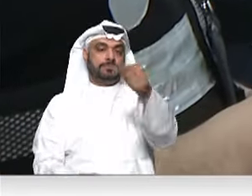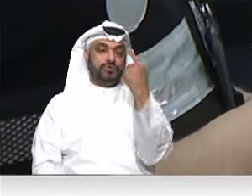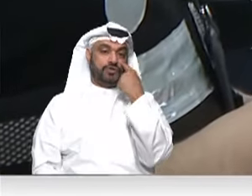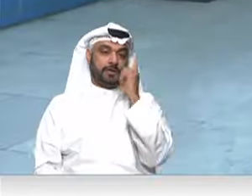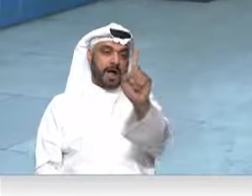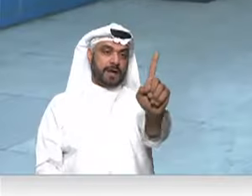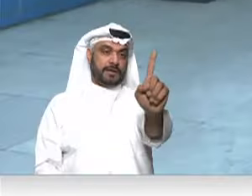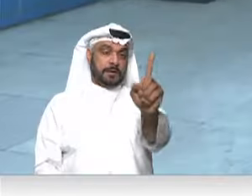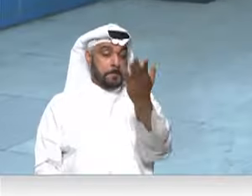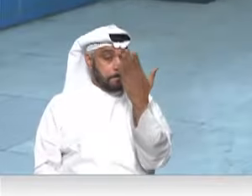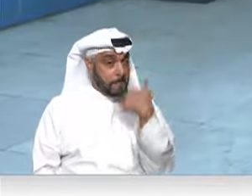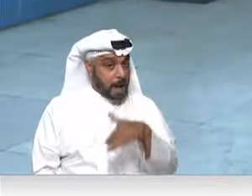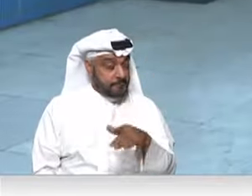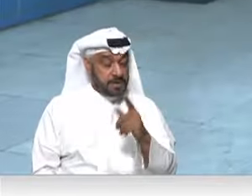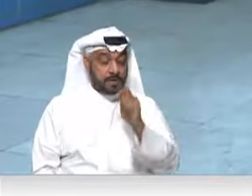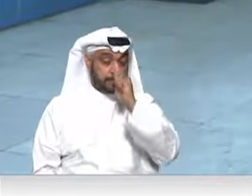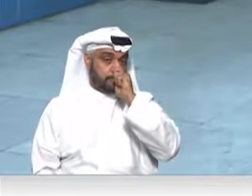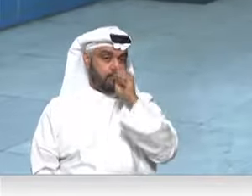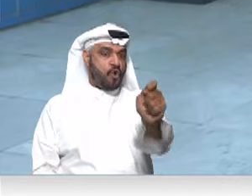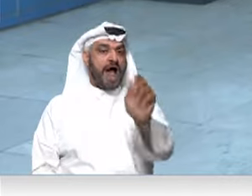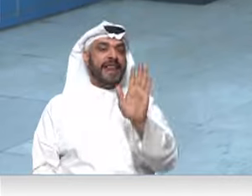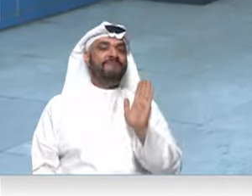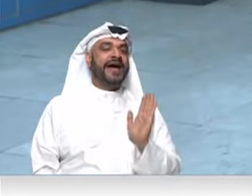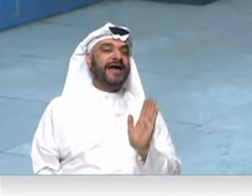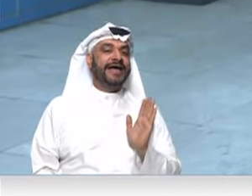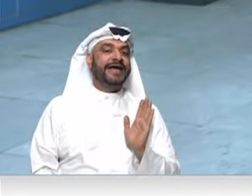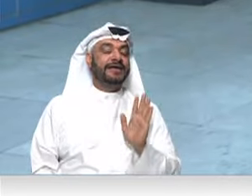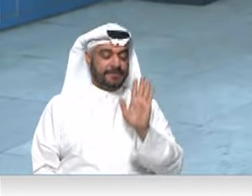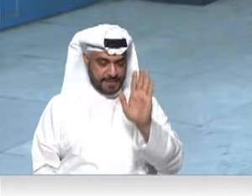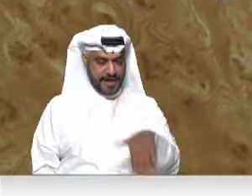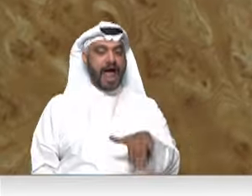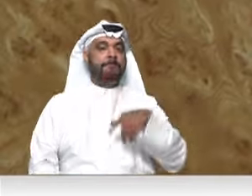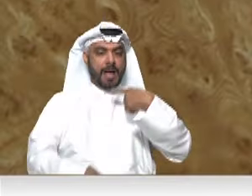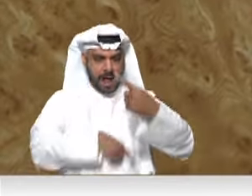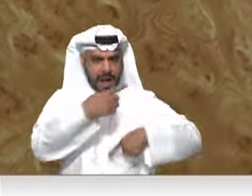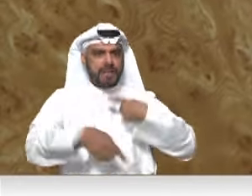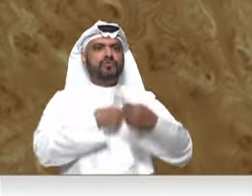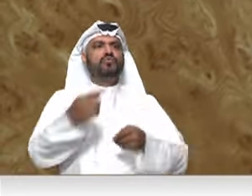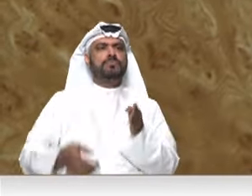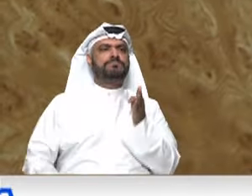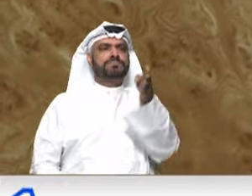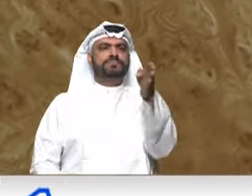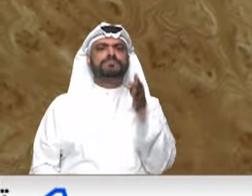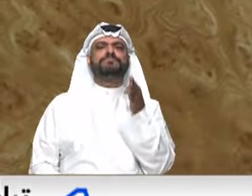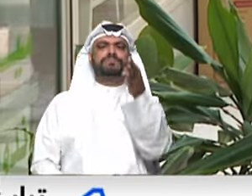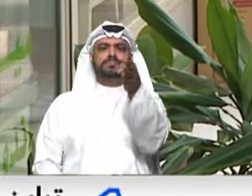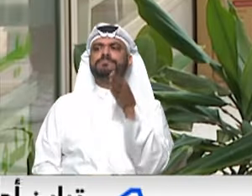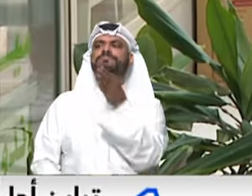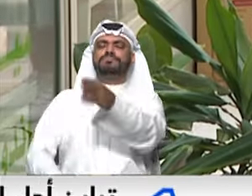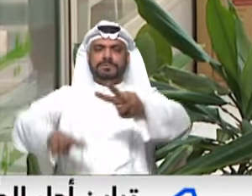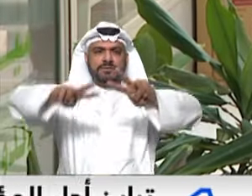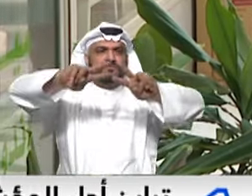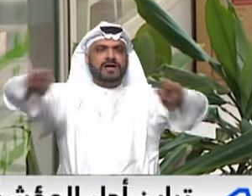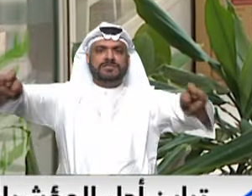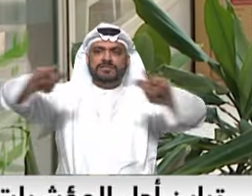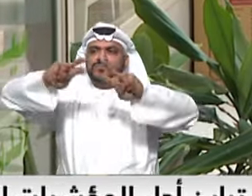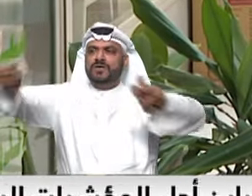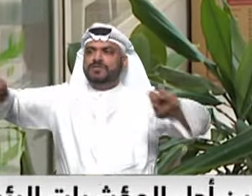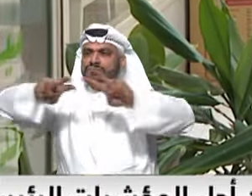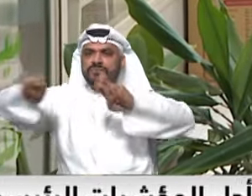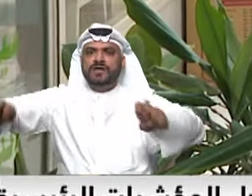والإغلاقات الرادعة للمكاتب المخالفة. فالجولات التفتيشية مستمرة بشكل يومي للكشف عن